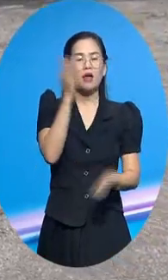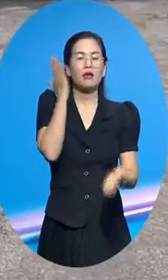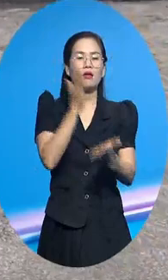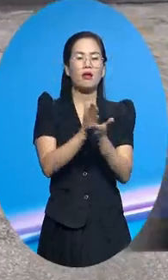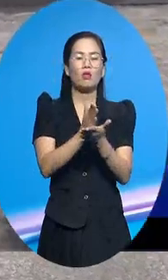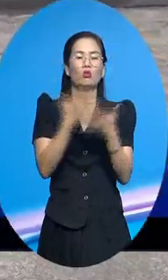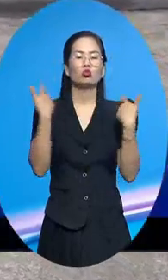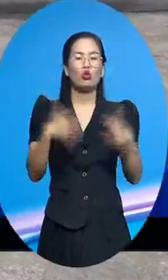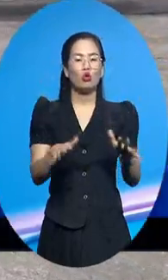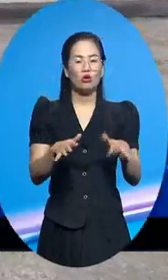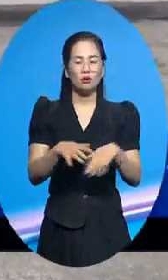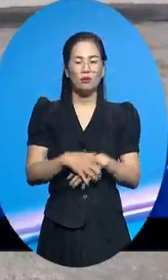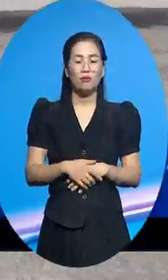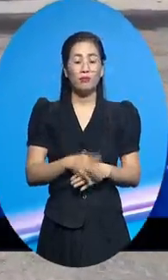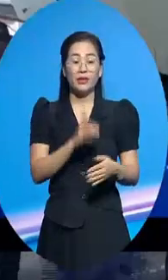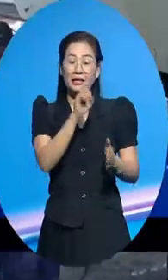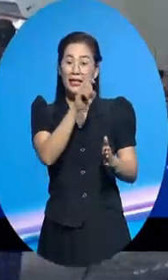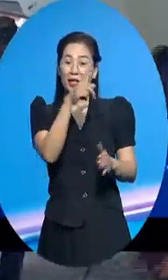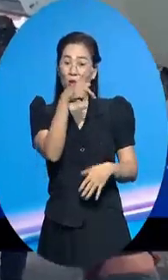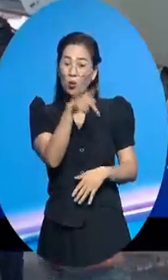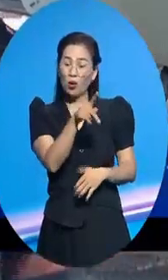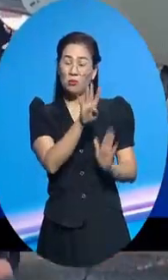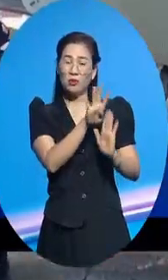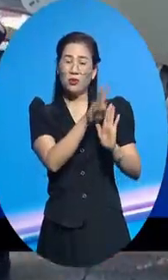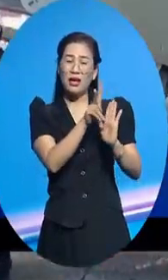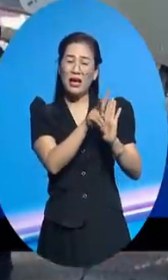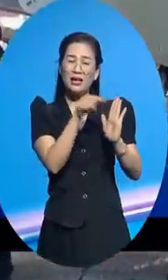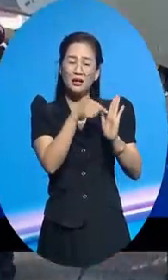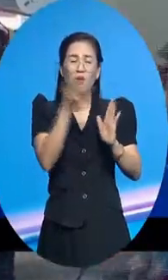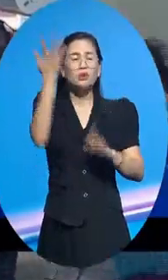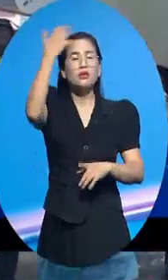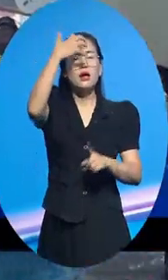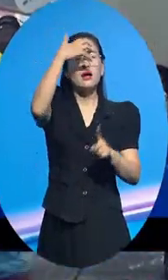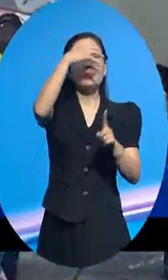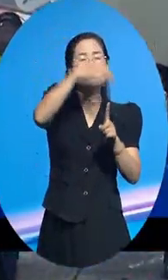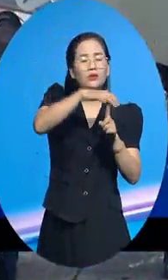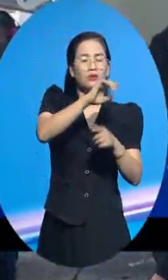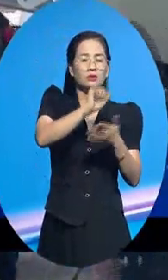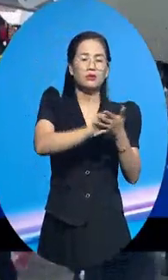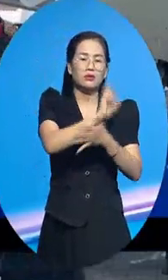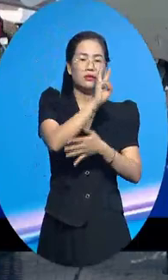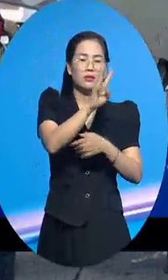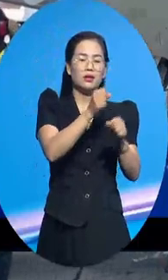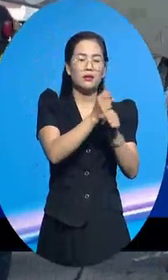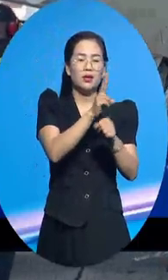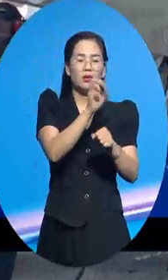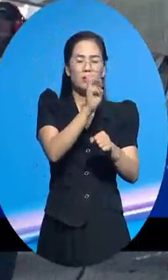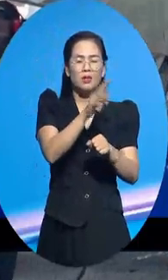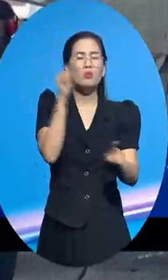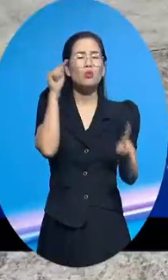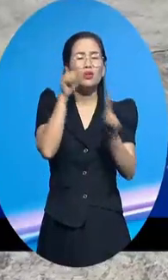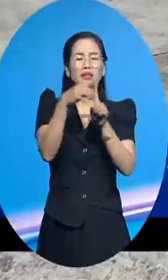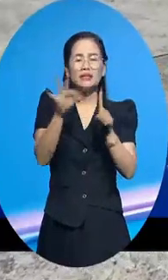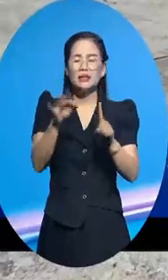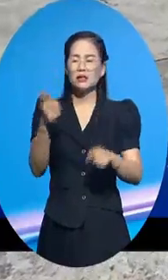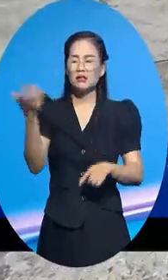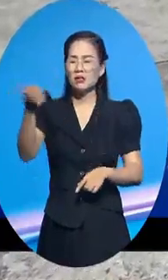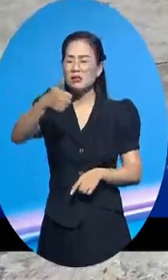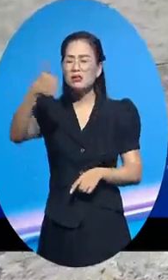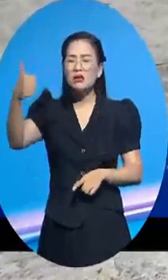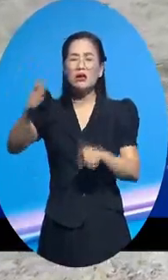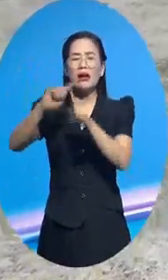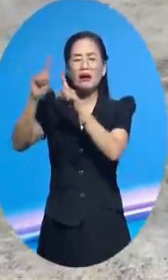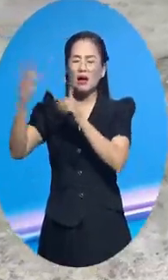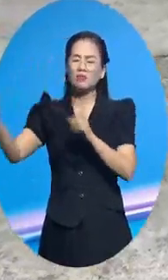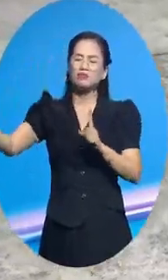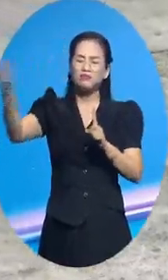Điều khoản 42 là một sắc lệnh y tế công cộng được áp dụng từ tháng 3 năm 2020, hạn chế người di cư qua biên giới Mỹ-Mexico